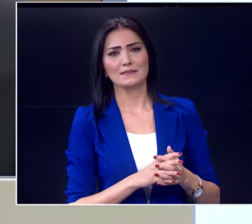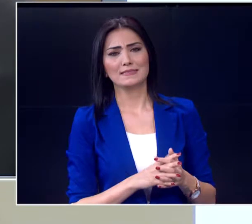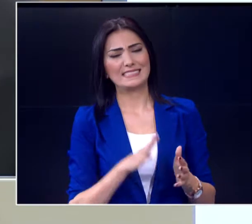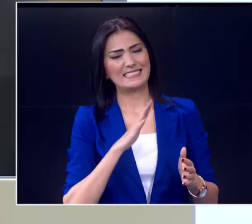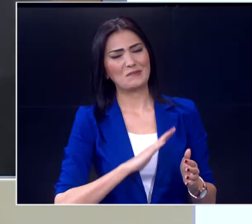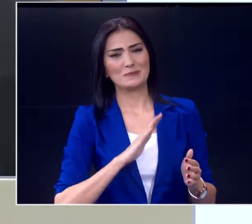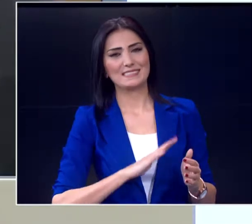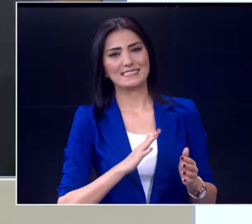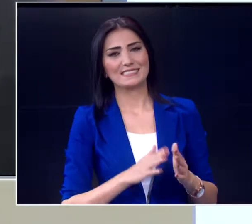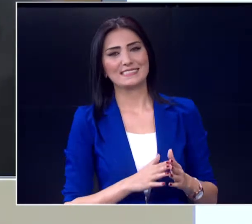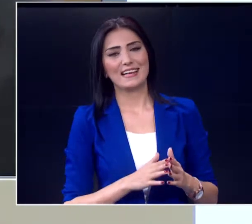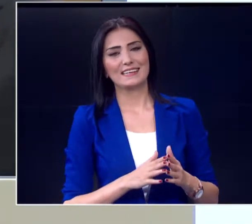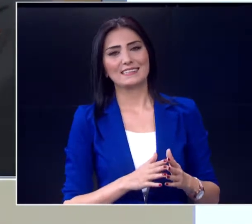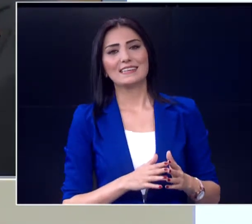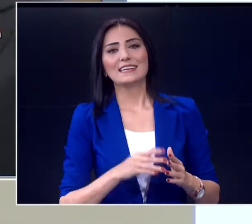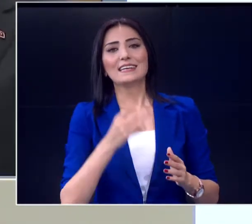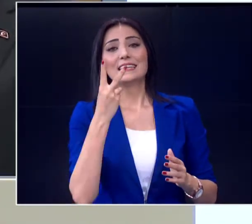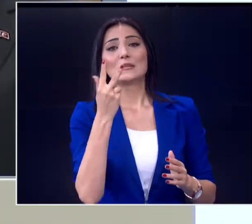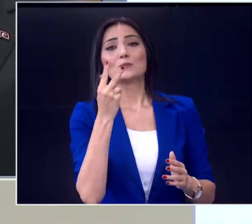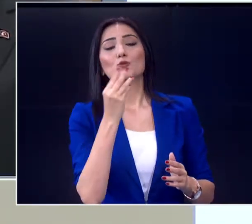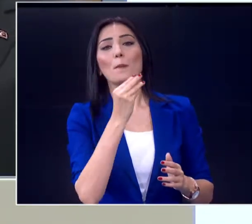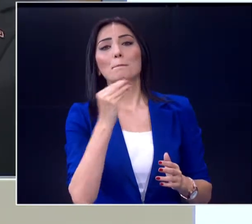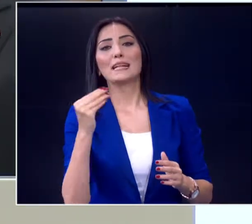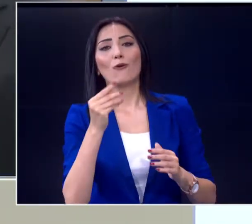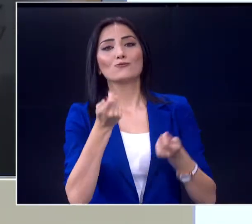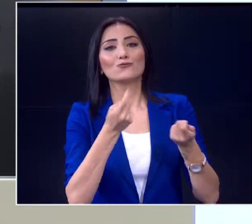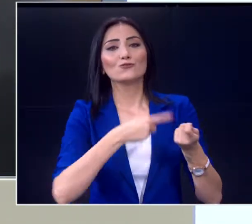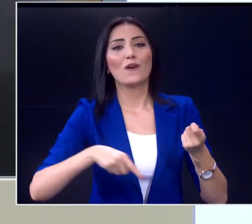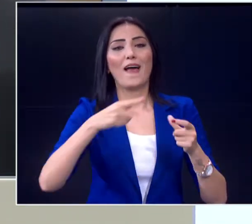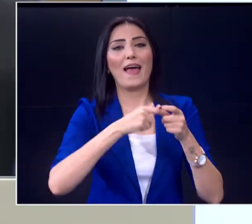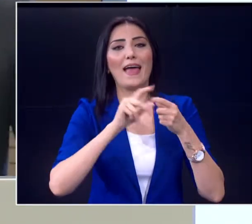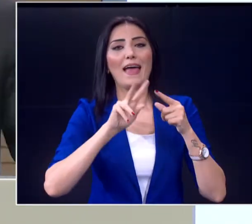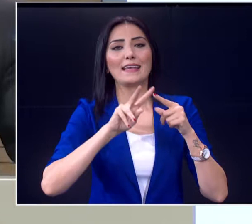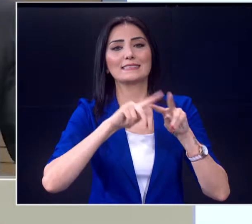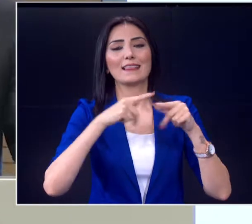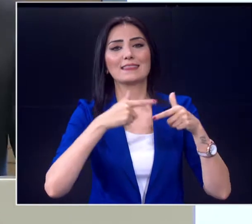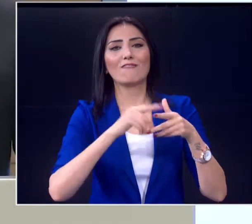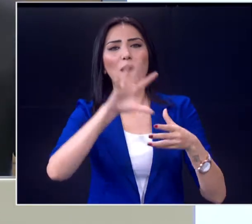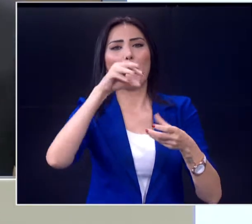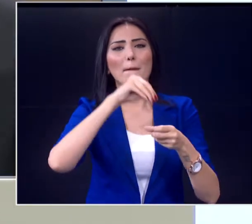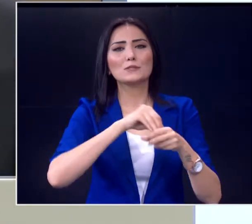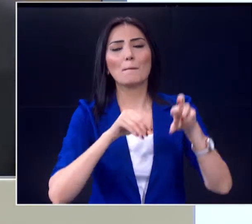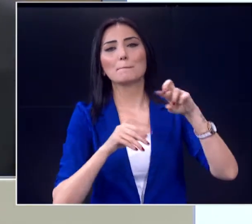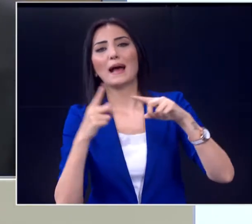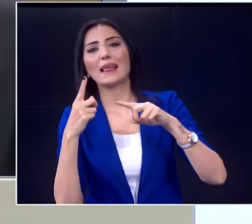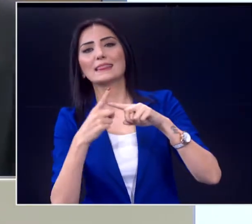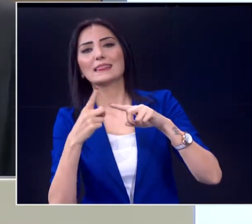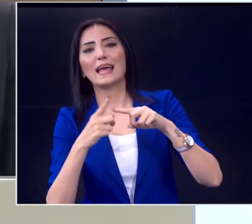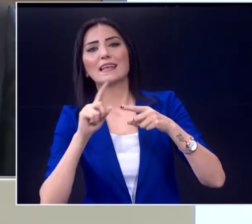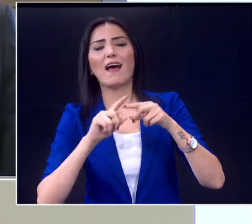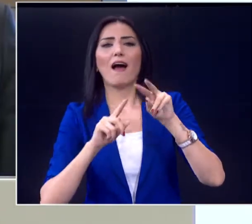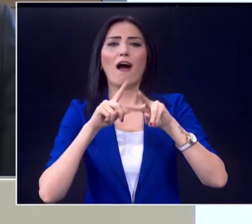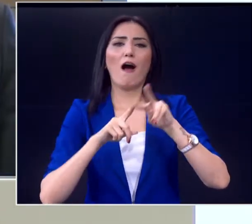Sabır. Ayrıca 2,5 milyon esnafı kapsayacak şekilde EPTT